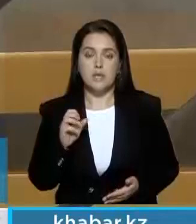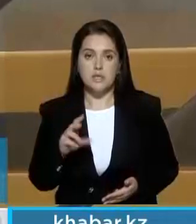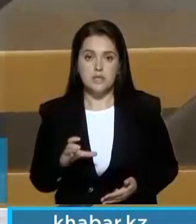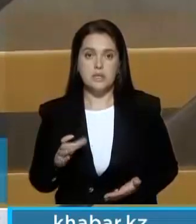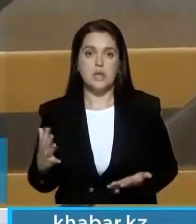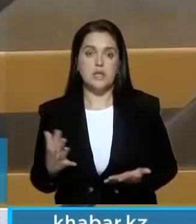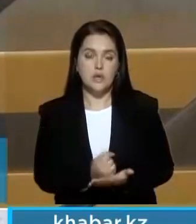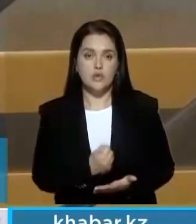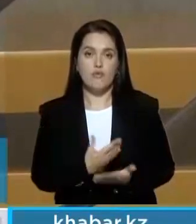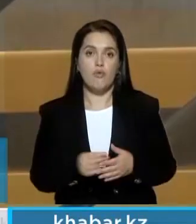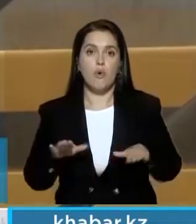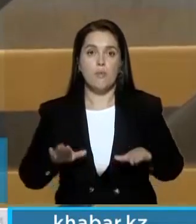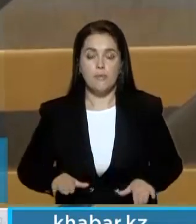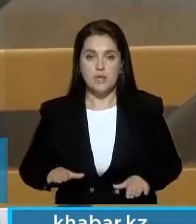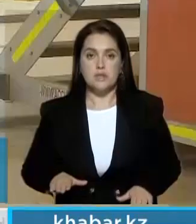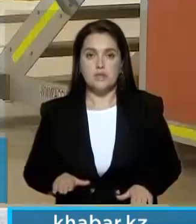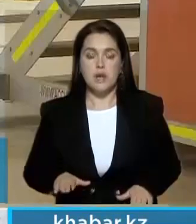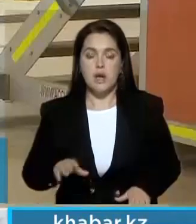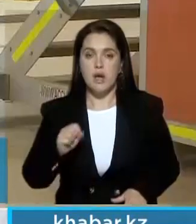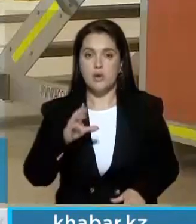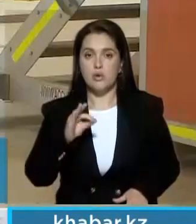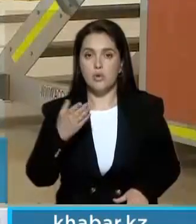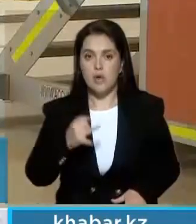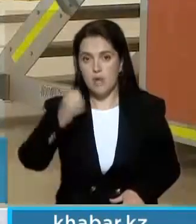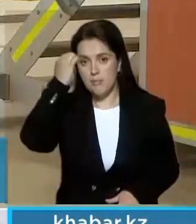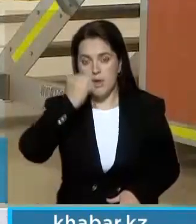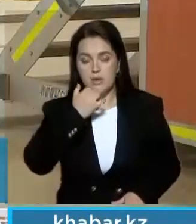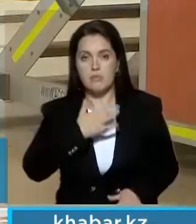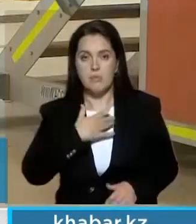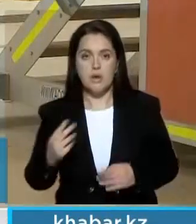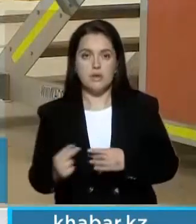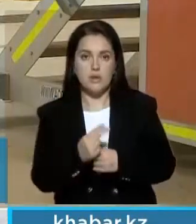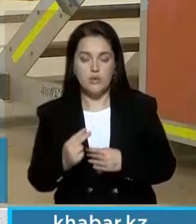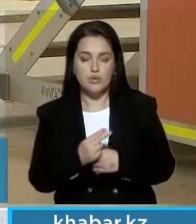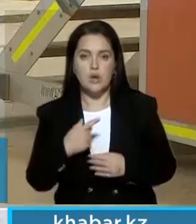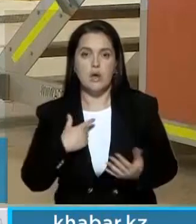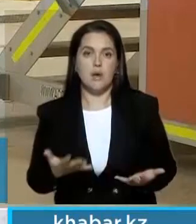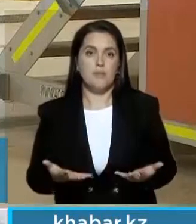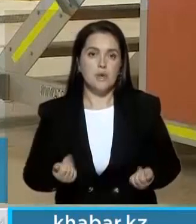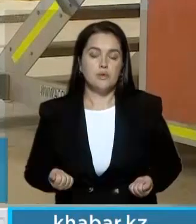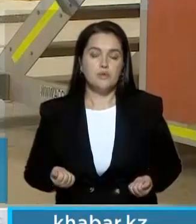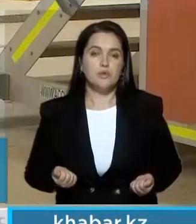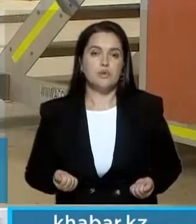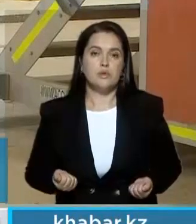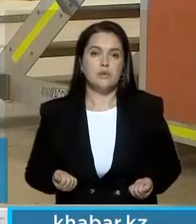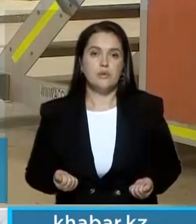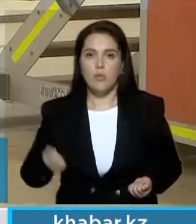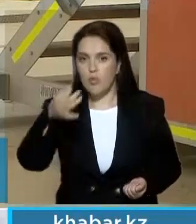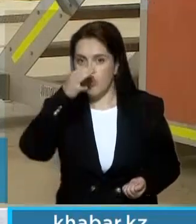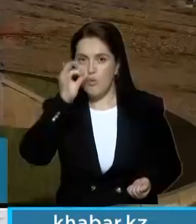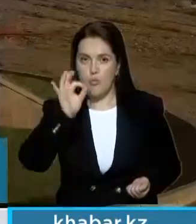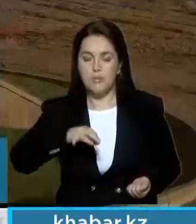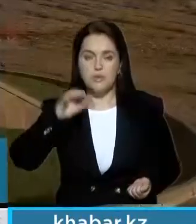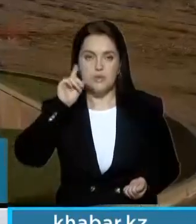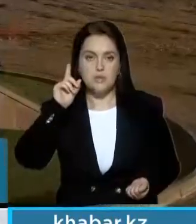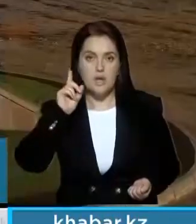как именно в отделе надежности «МЭ Актугай», благодаря моему наставнику Дэвиду Энрике де Кастро, я получила колоссальный опыт, колоссальные